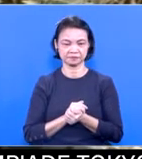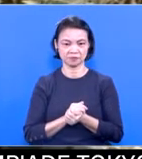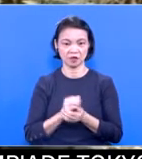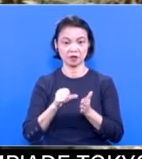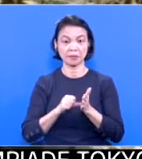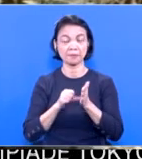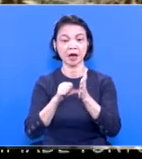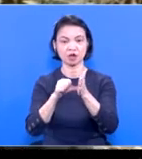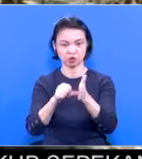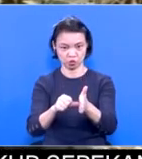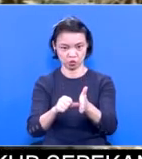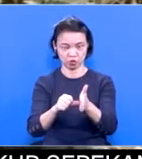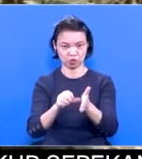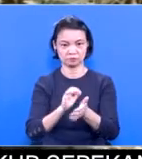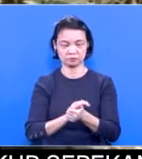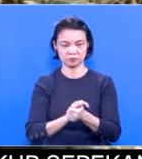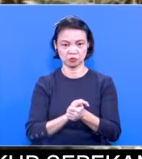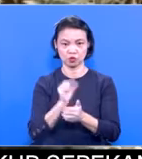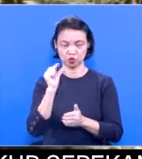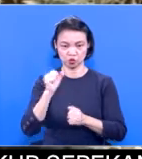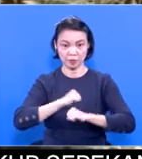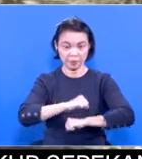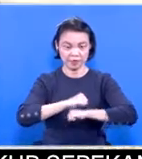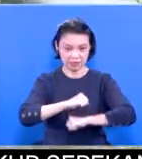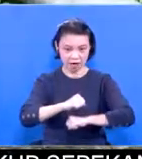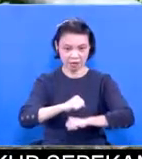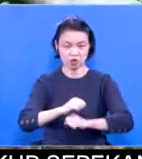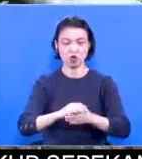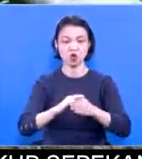membantu untuk pembersihan di rumah masing-masing.